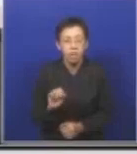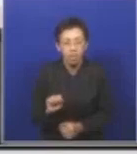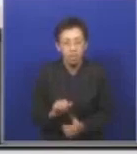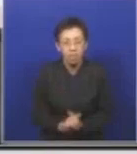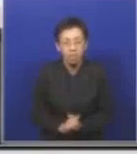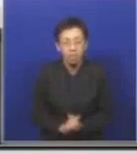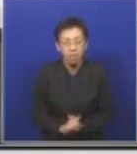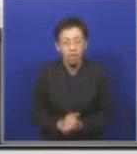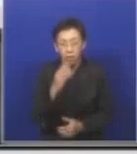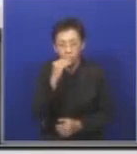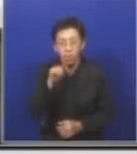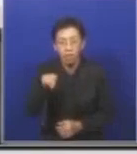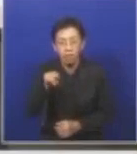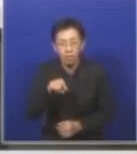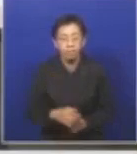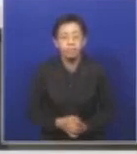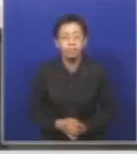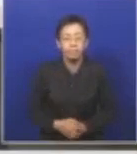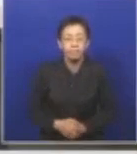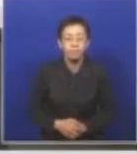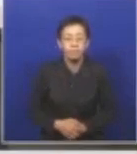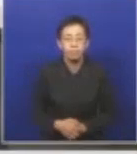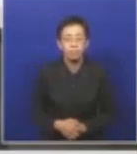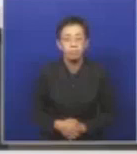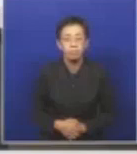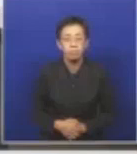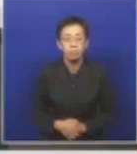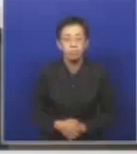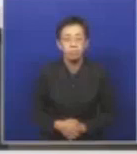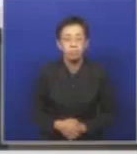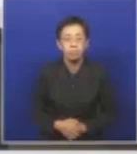ถ้าจะซื้อขายผ่านทีบีเอสไทยบอนด์ Exchangeค่ะส่วนการลงทุนทางอ้อมจะซื้อขายตราสารหนี้ผ่านกองทุนรวม